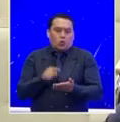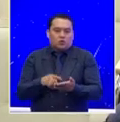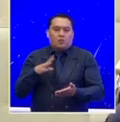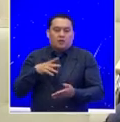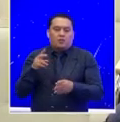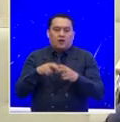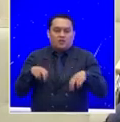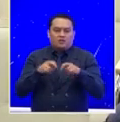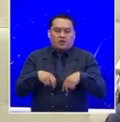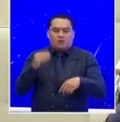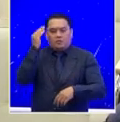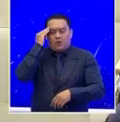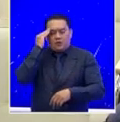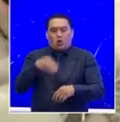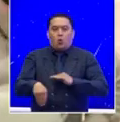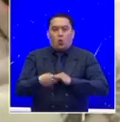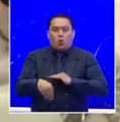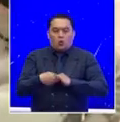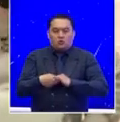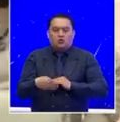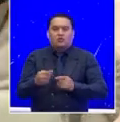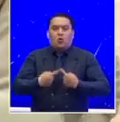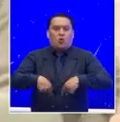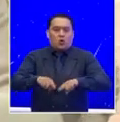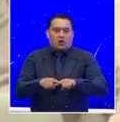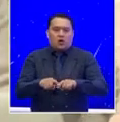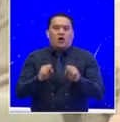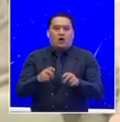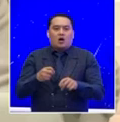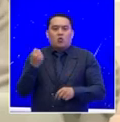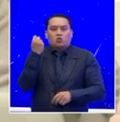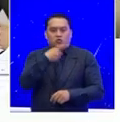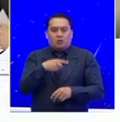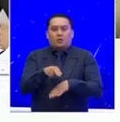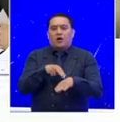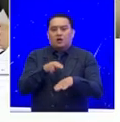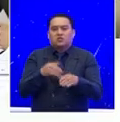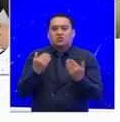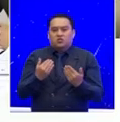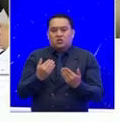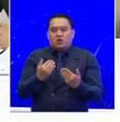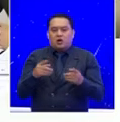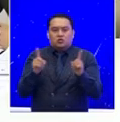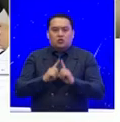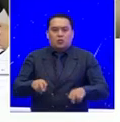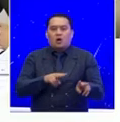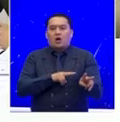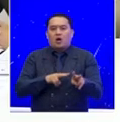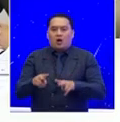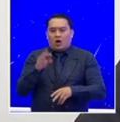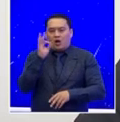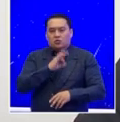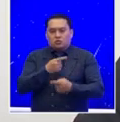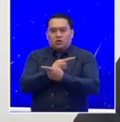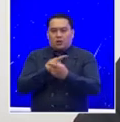рассматривались принимаемые меры по противодействию коррупции в правоохранительных органах. Как выяснилось, работа полицейских сейчас находится на особом контроле, о чем и